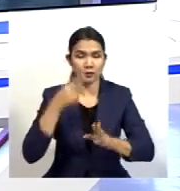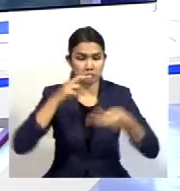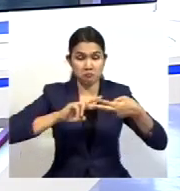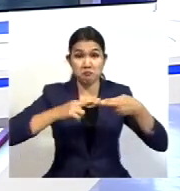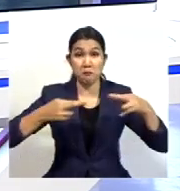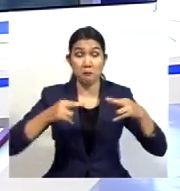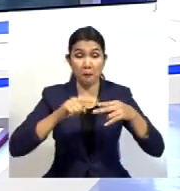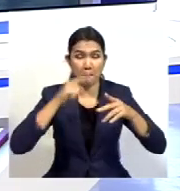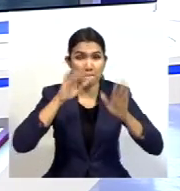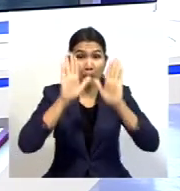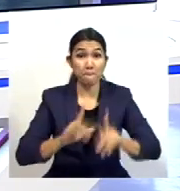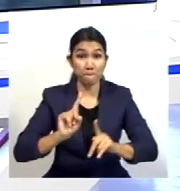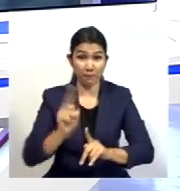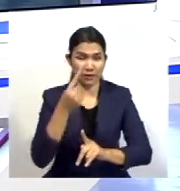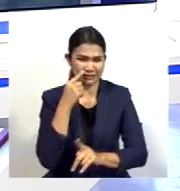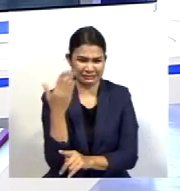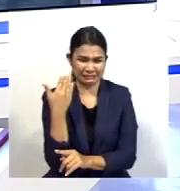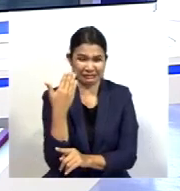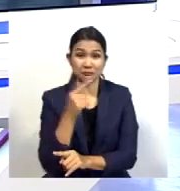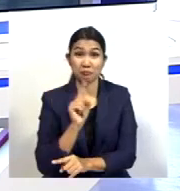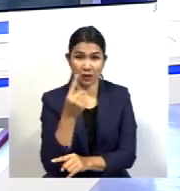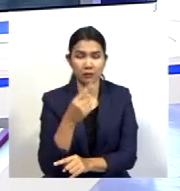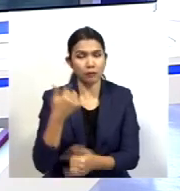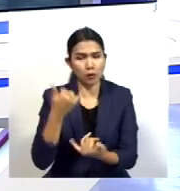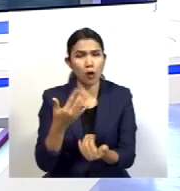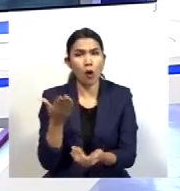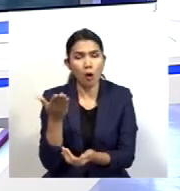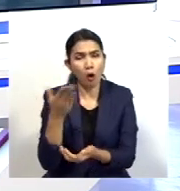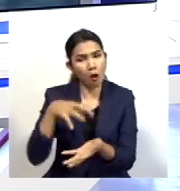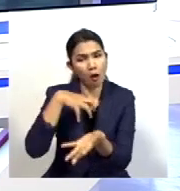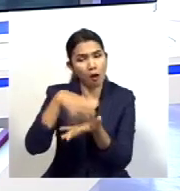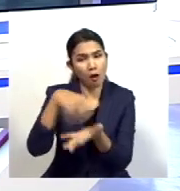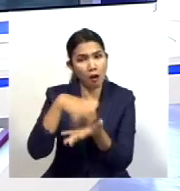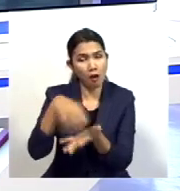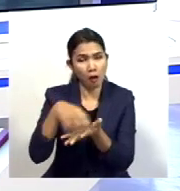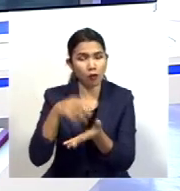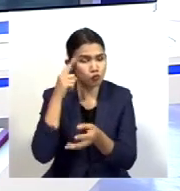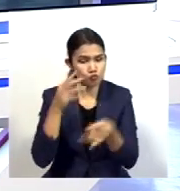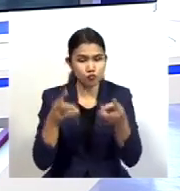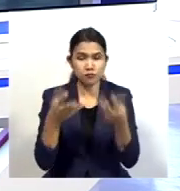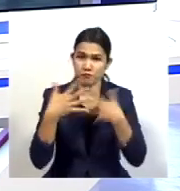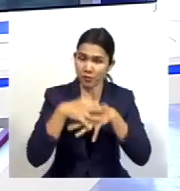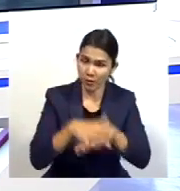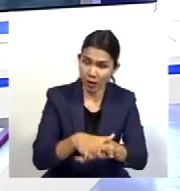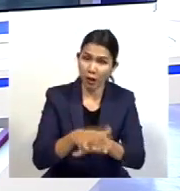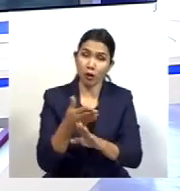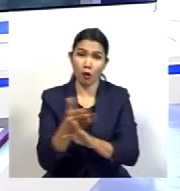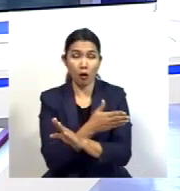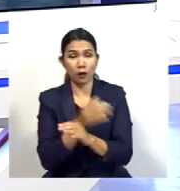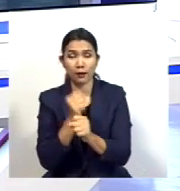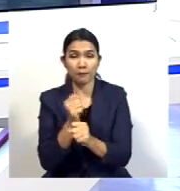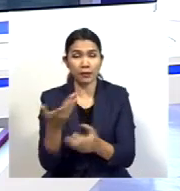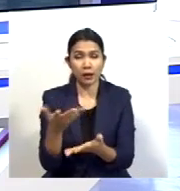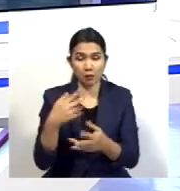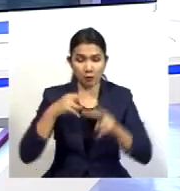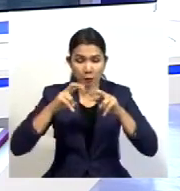พันธุ์ใหม่ที่เพิ่งตรวจพบไม่นานนี้ด้วยอยากให้คุณหมอเล่าถึงแนวทางการประสานที่เราเตรียมการเอาไว้ตั้งแต่ก่อนหน้านี้จนถึงกระทั่